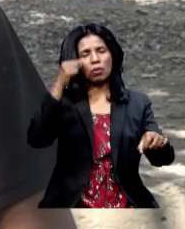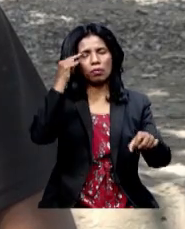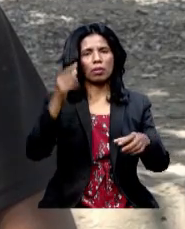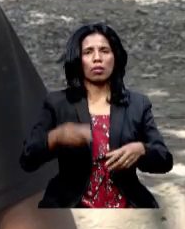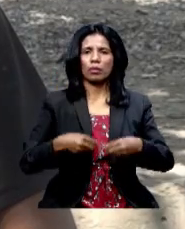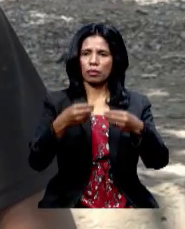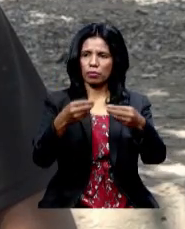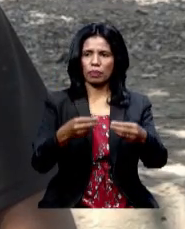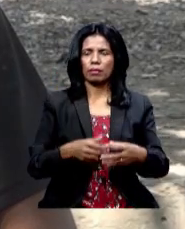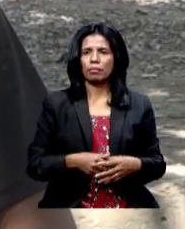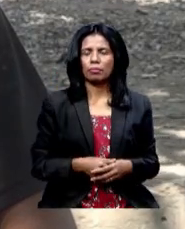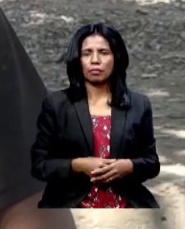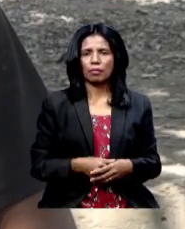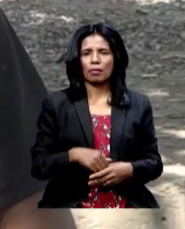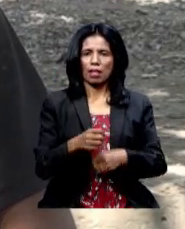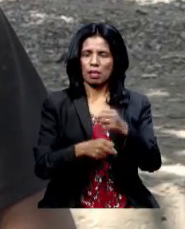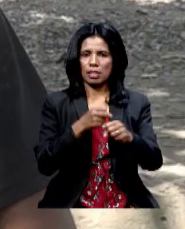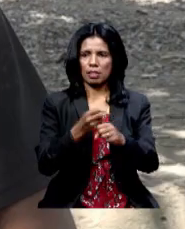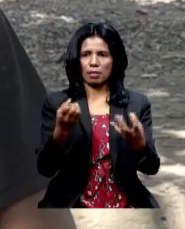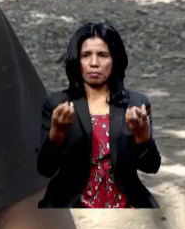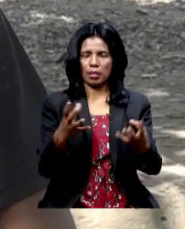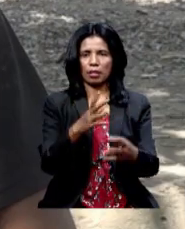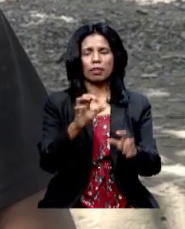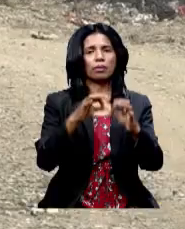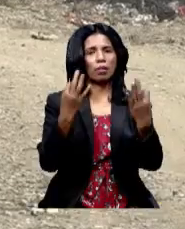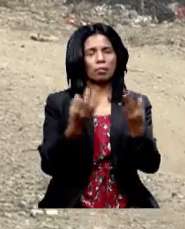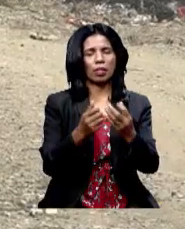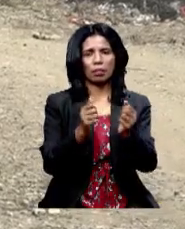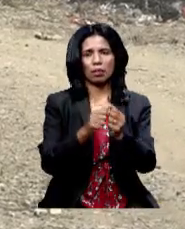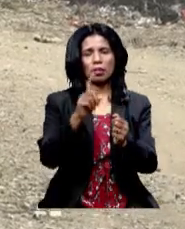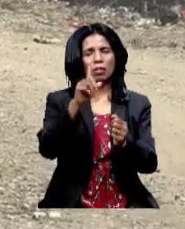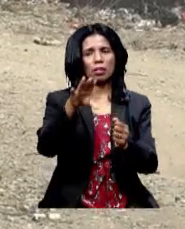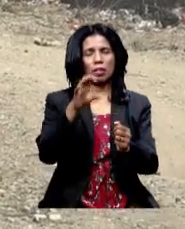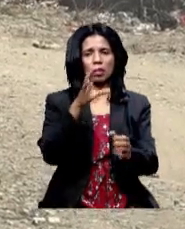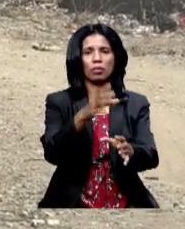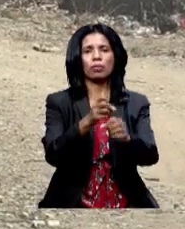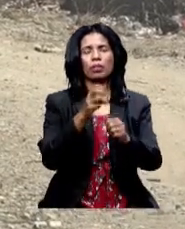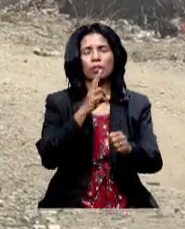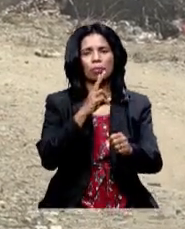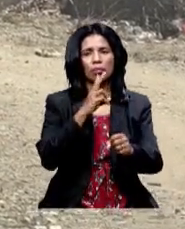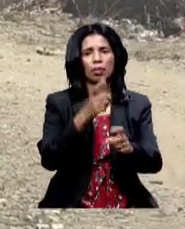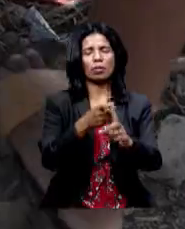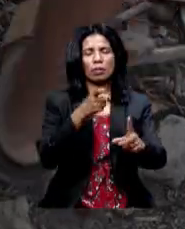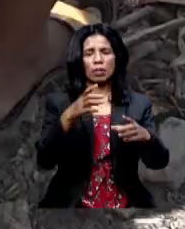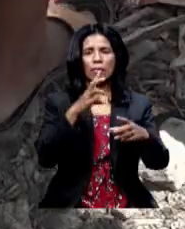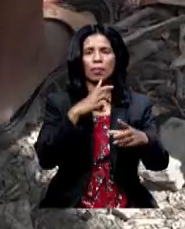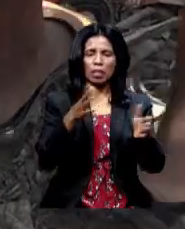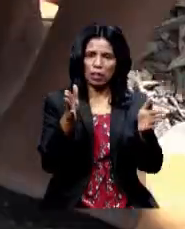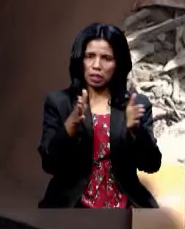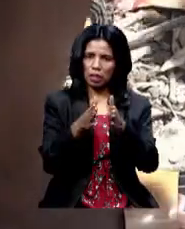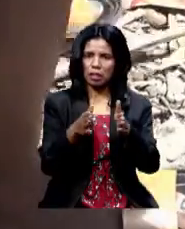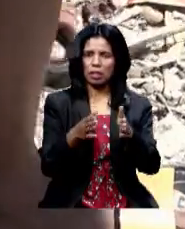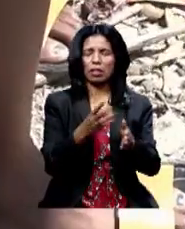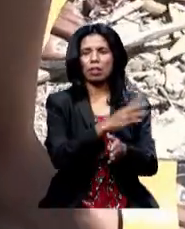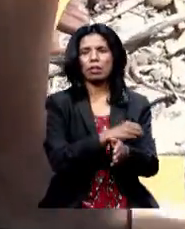oferese. Durante tinambara kona umakain atu sida resing kuru be husi be matan kiik ida nebe sai